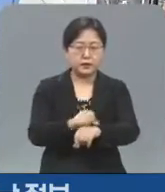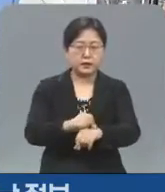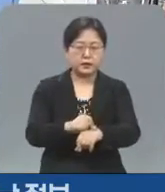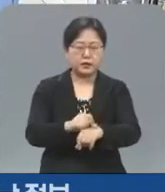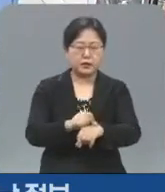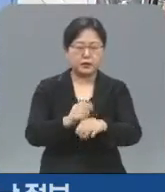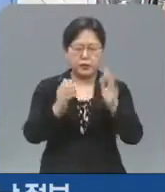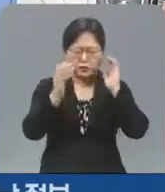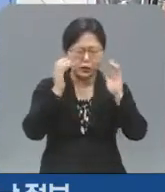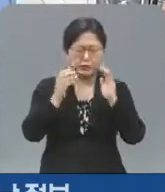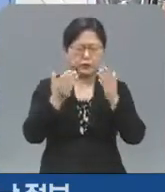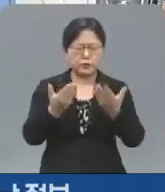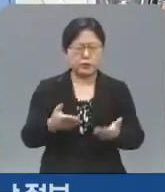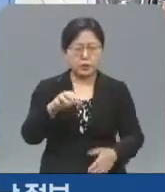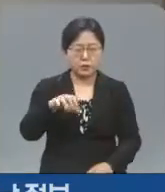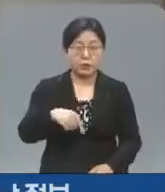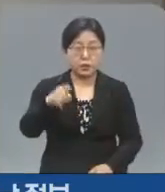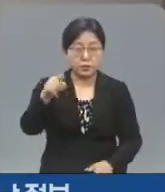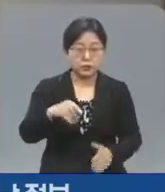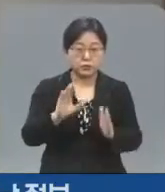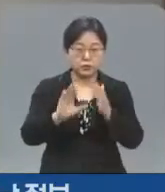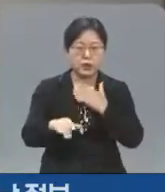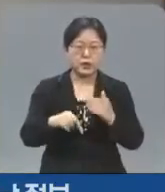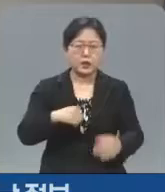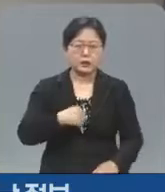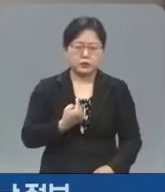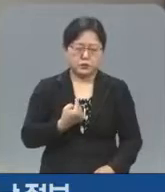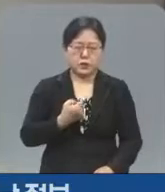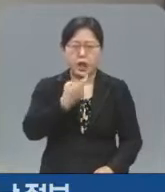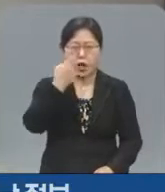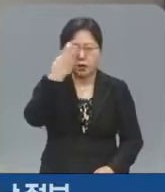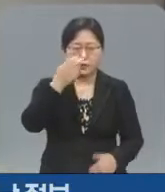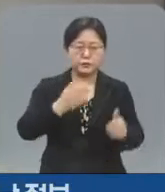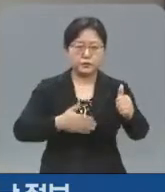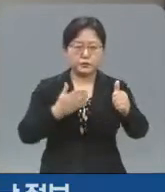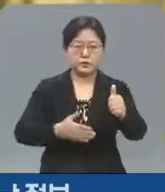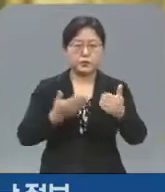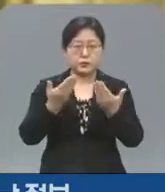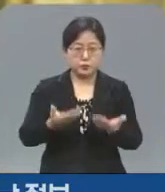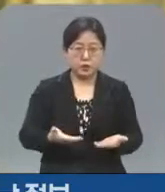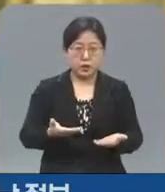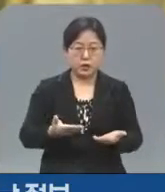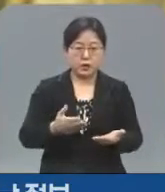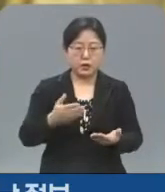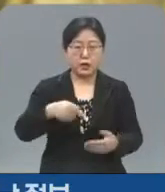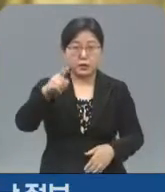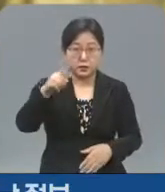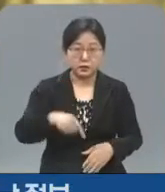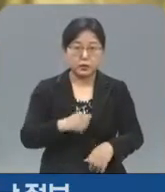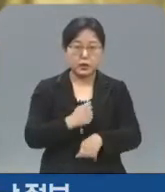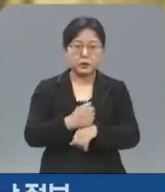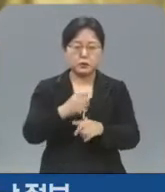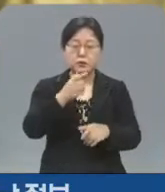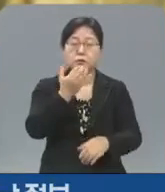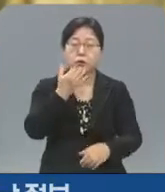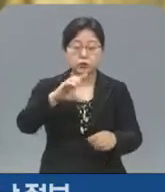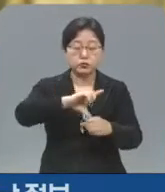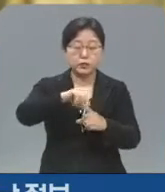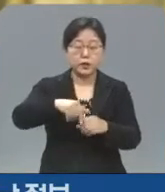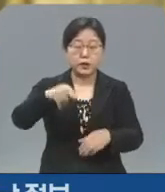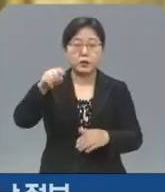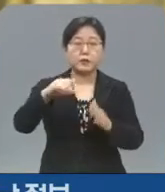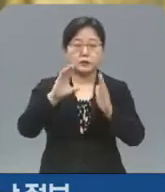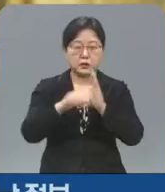혼잡 지역과 유명 휴가지를 방문한 경우 자발적인 선제검사를 당부했습니다. 휴가지를 다녀오시거나 아니면 뭐 수도권을 다녀오시거나